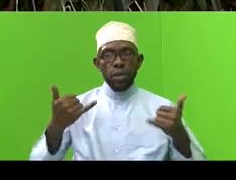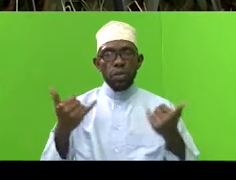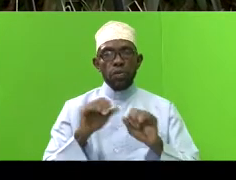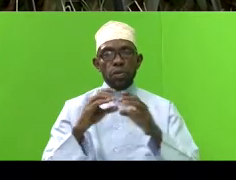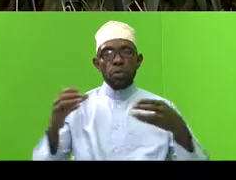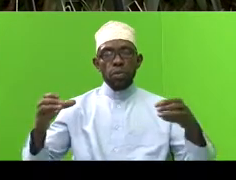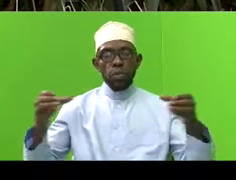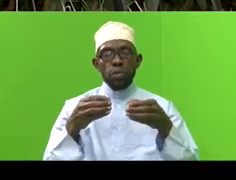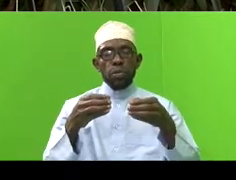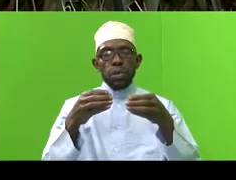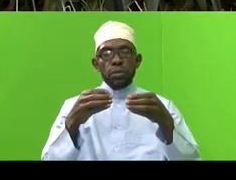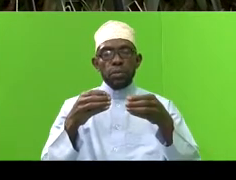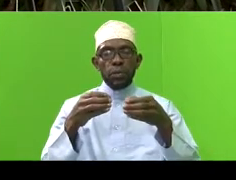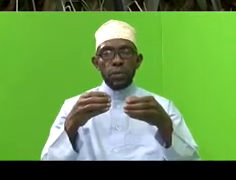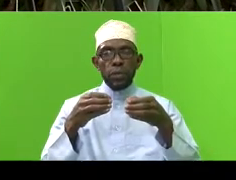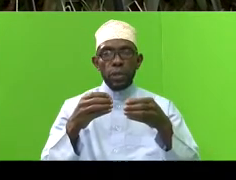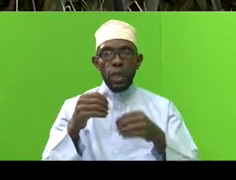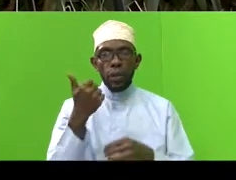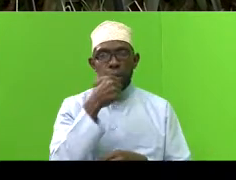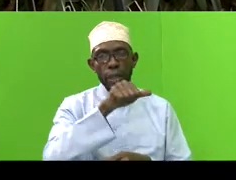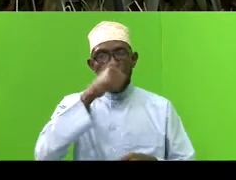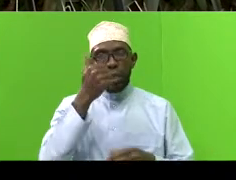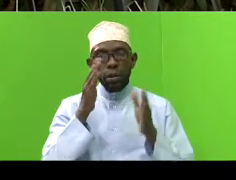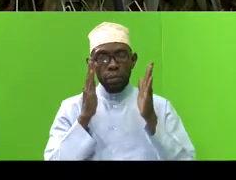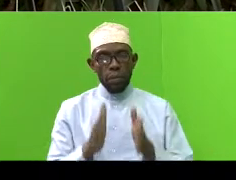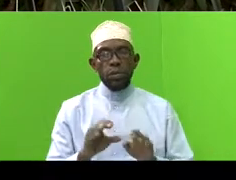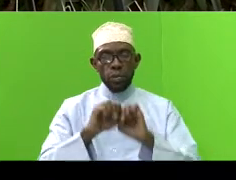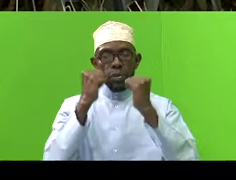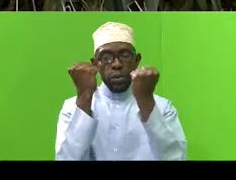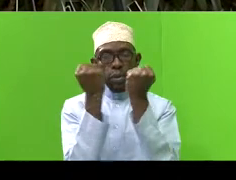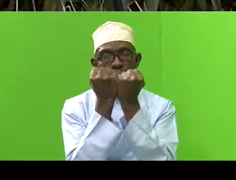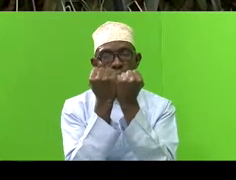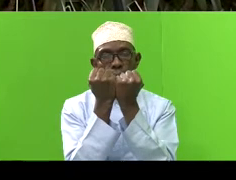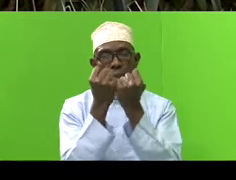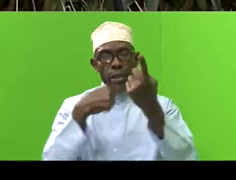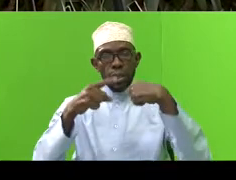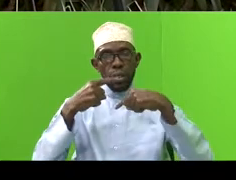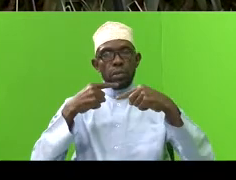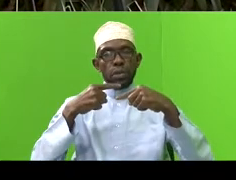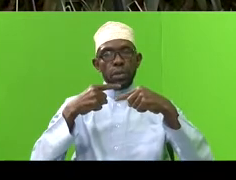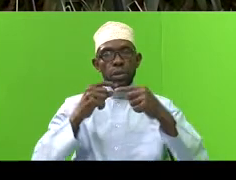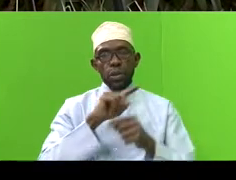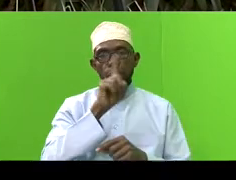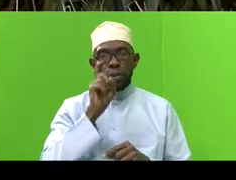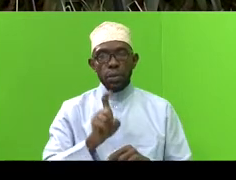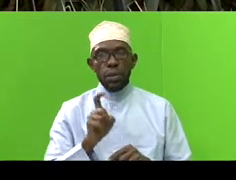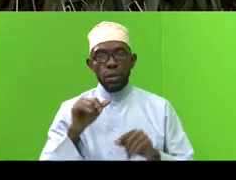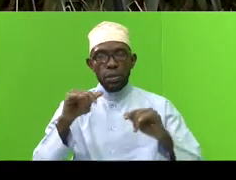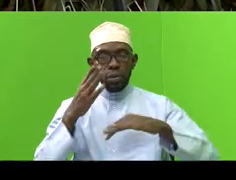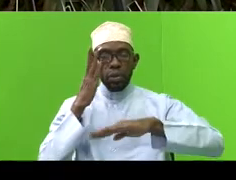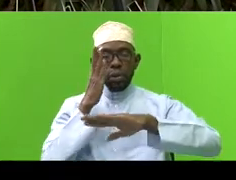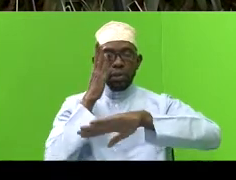umma ama zatoka kwa yeyote tu katika jamii. Lakini tukija kwa swala la habari za uongo,